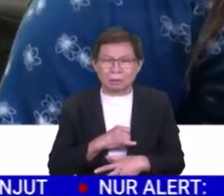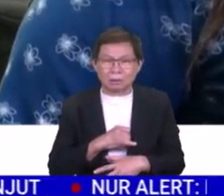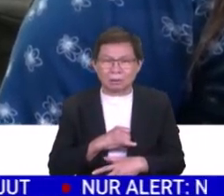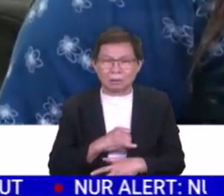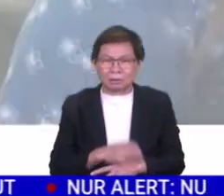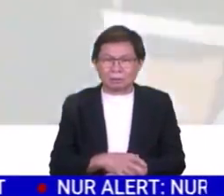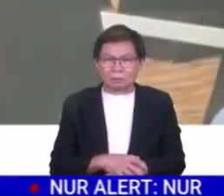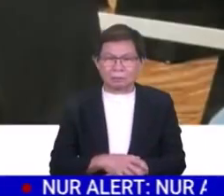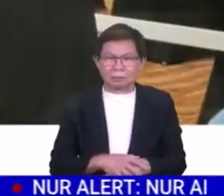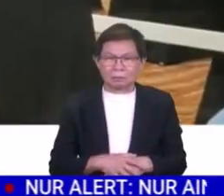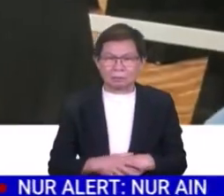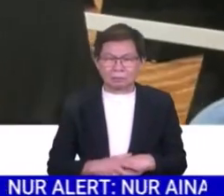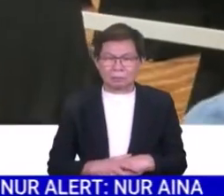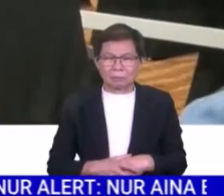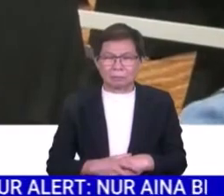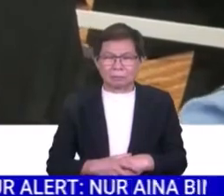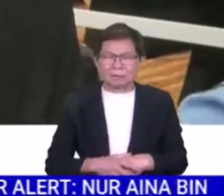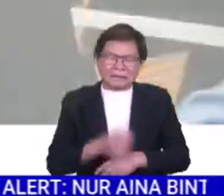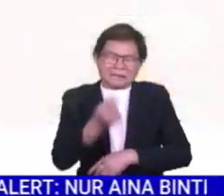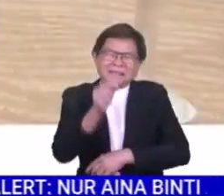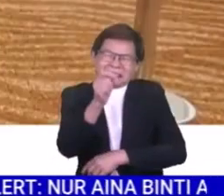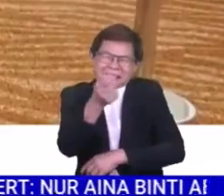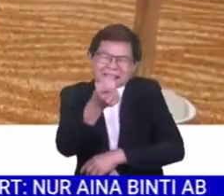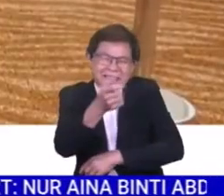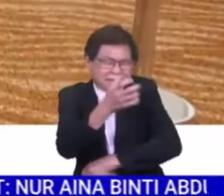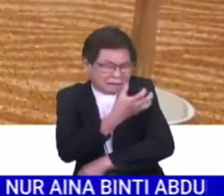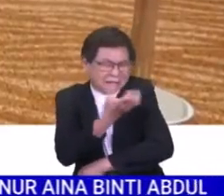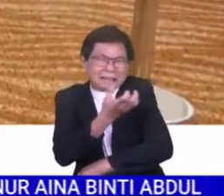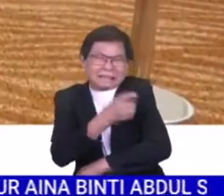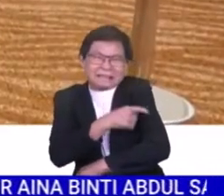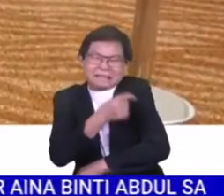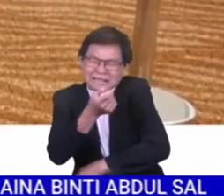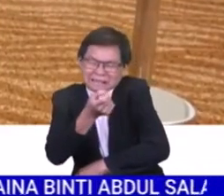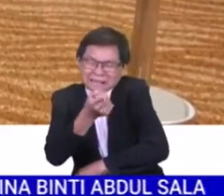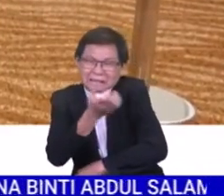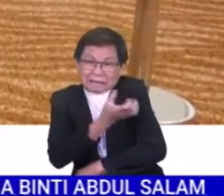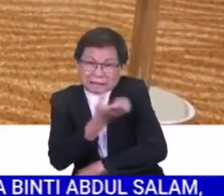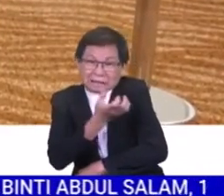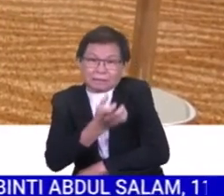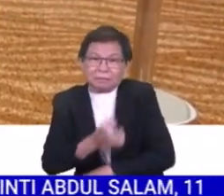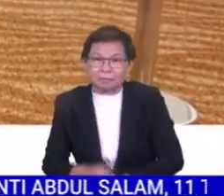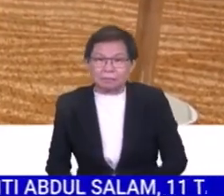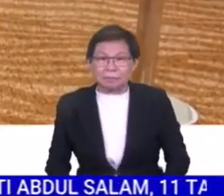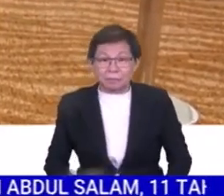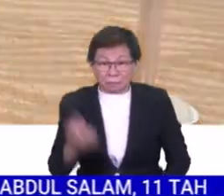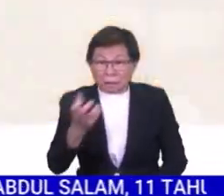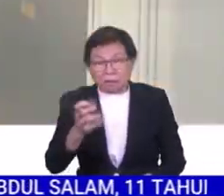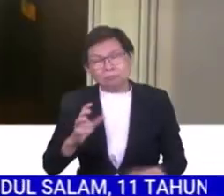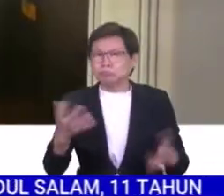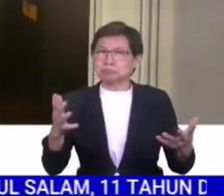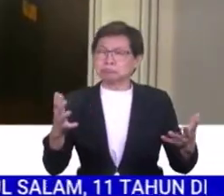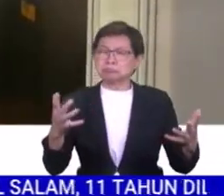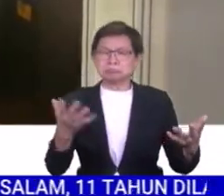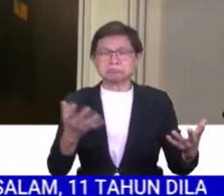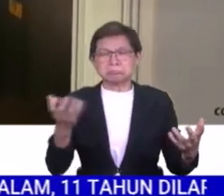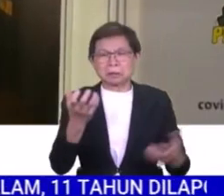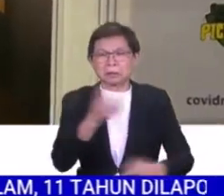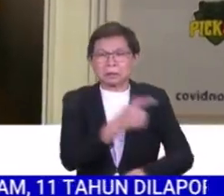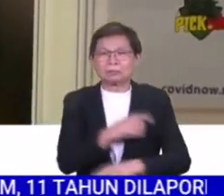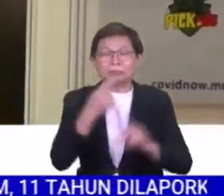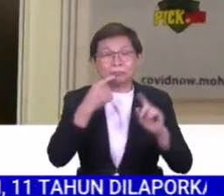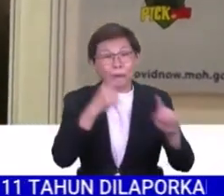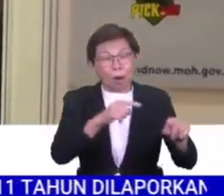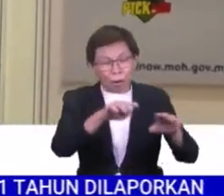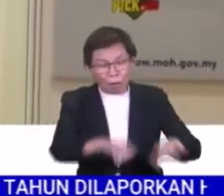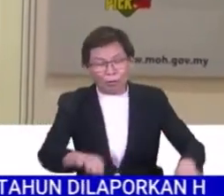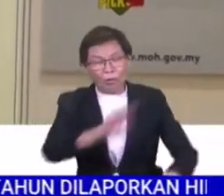scared already. Oh. Pedih sikit lah. Okay tak okay? Okay. Sakit tak? Tak. Itu dia tadi antara reaksi